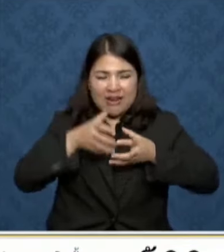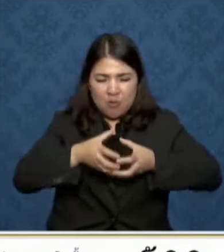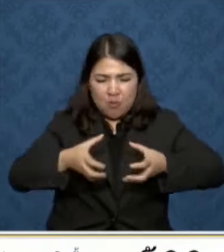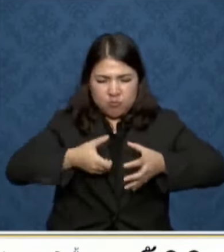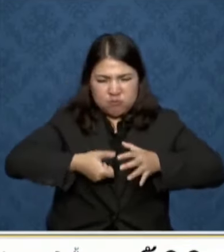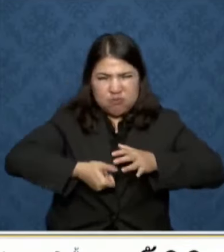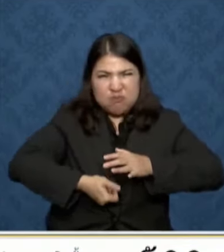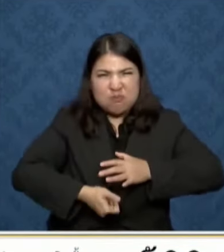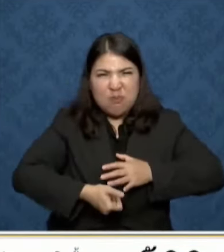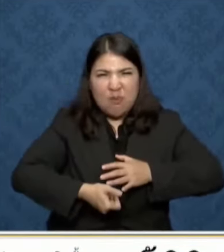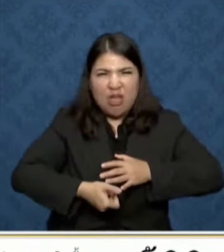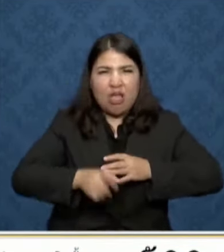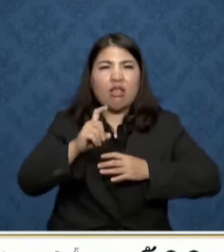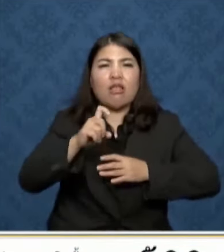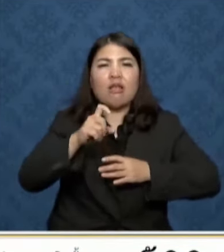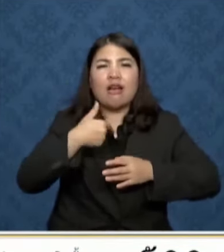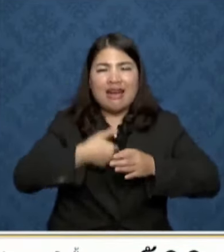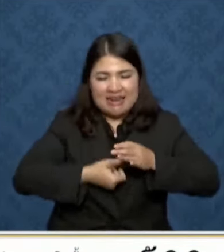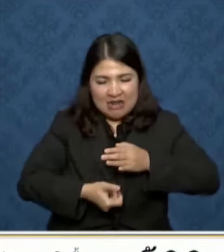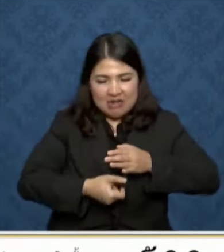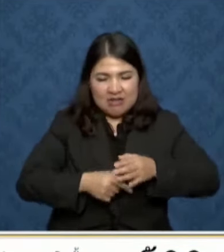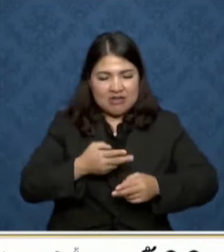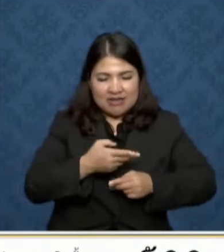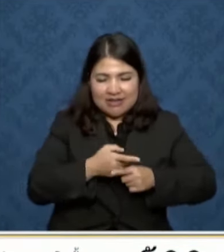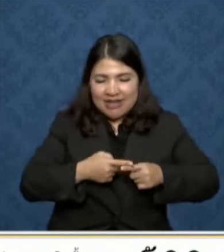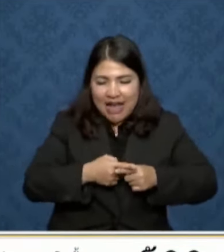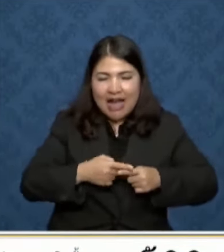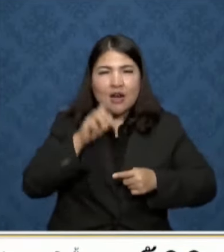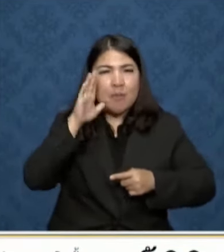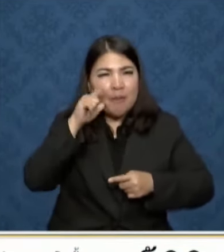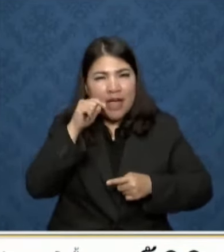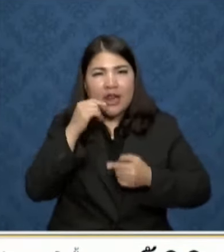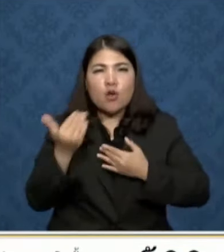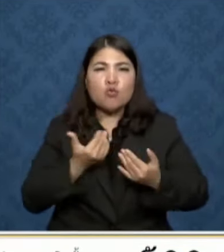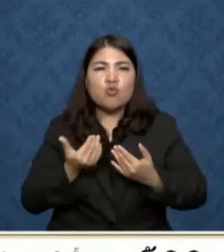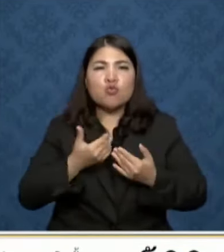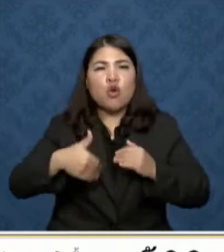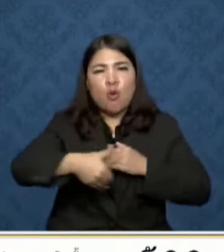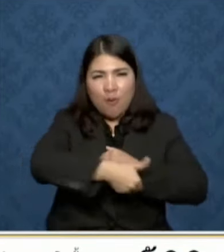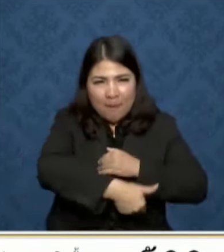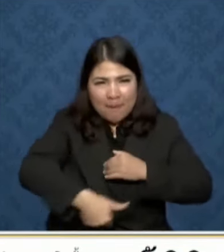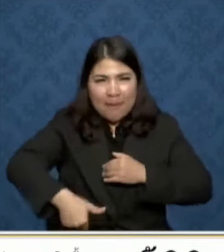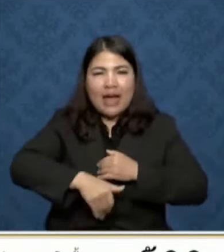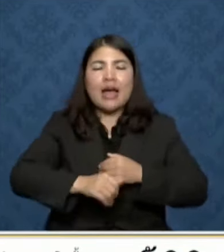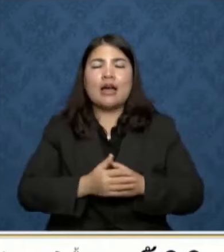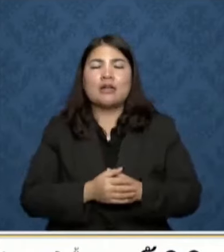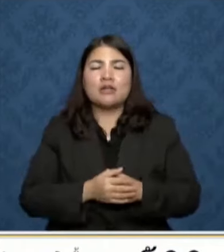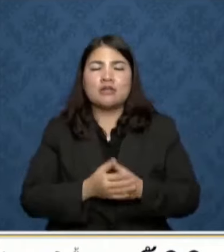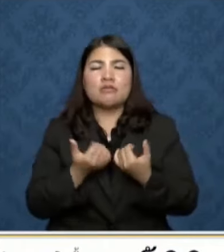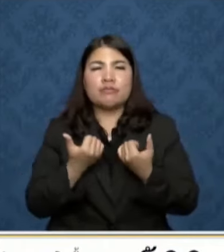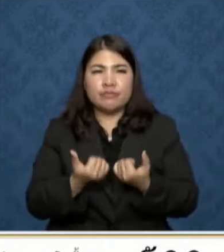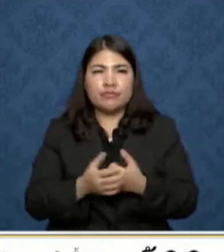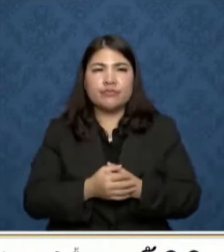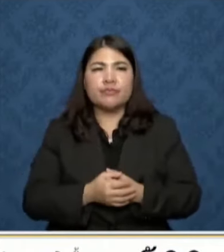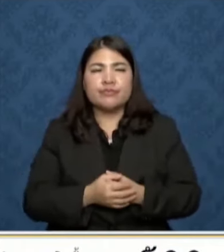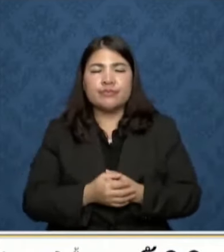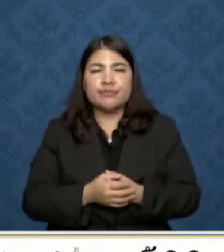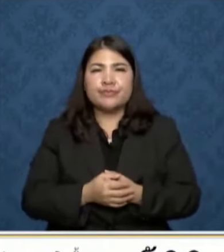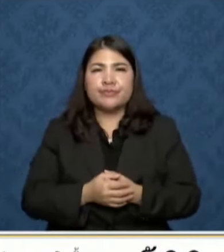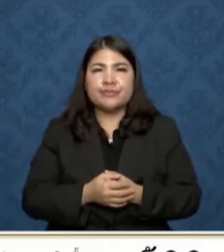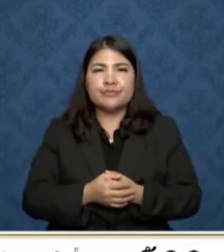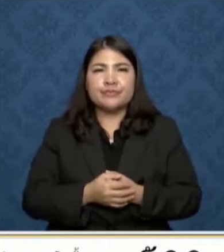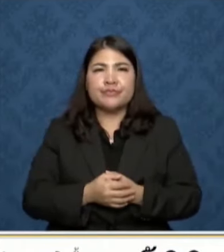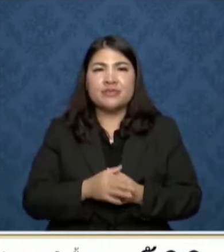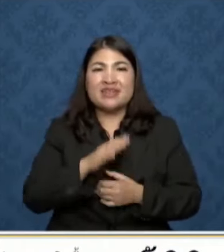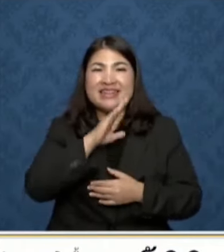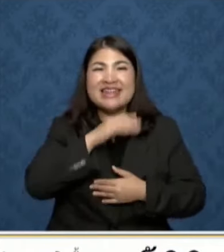หัวออกไม่ได้ถ้าปอยอยนี้เ เสียชีวทแมทลกครัต้องผ่า อัี้เป็น Absolute Indication ในการทำ 4 เสรียน section ครัแต